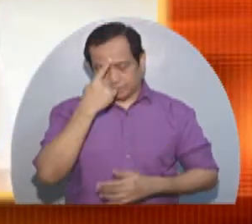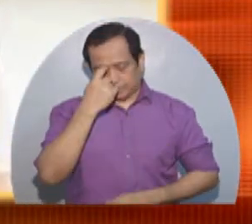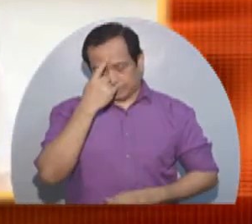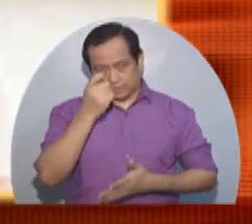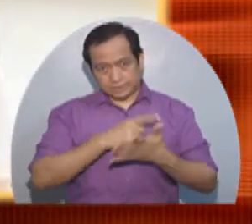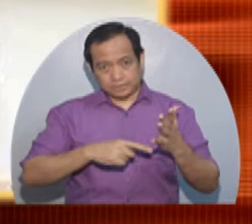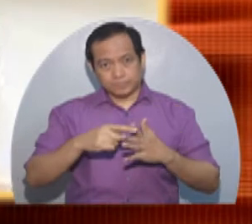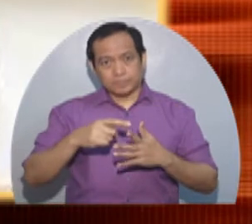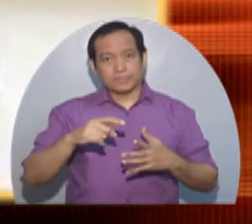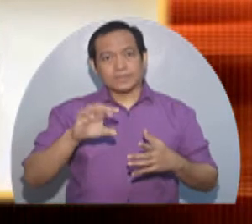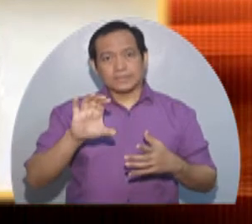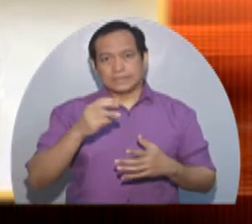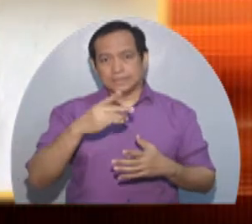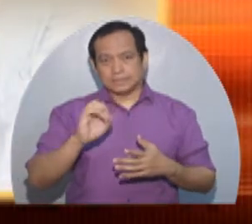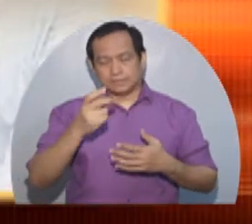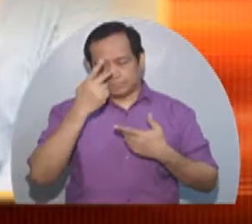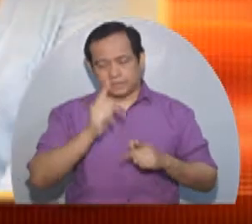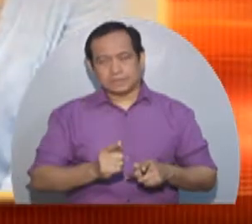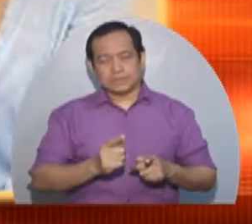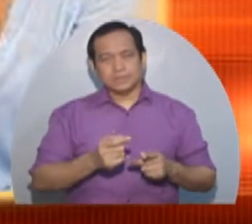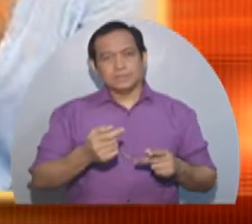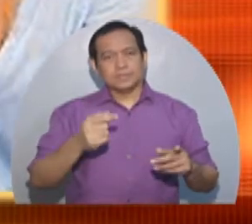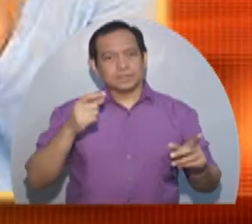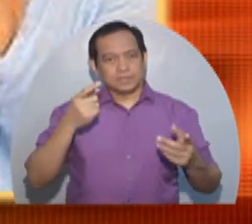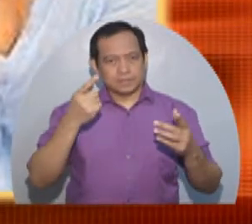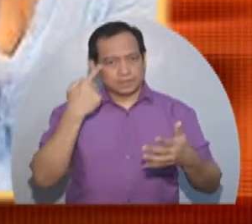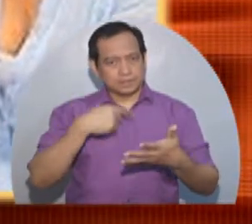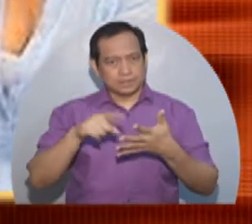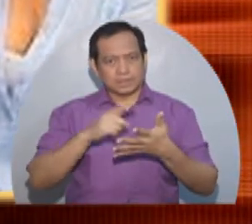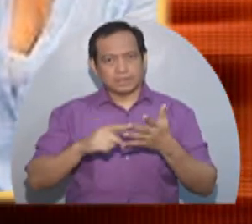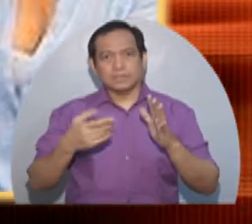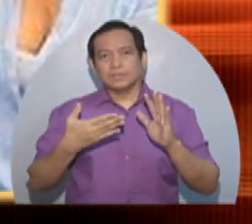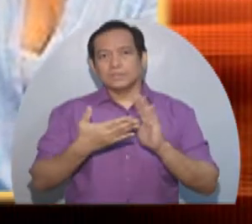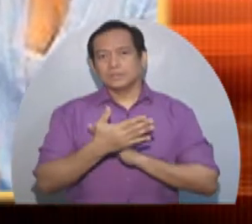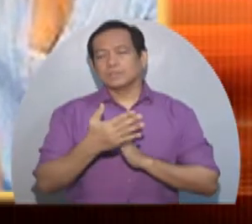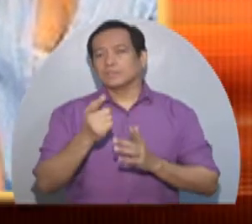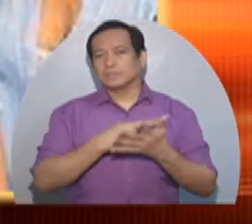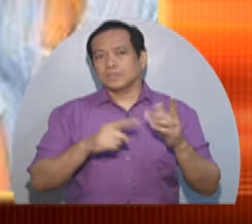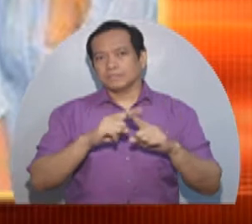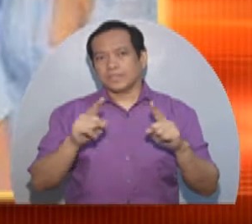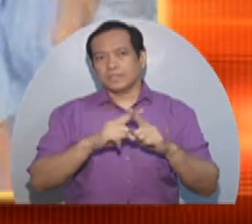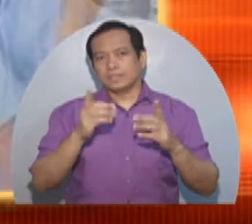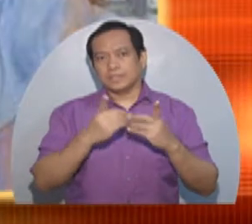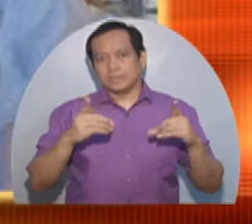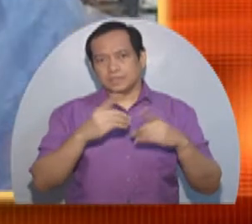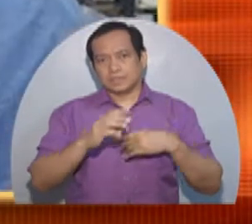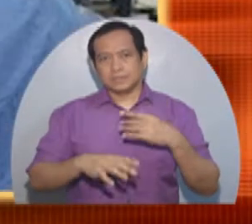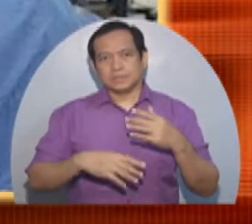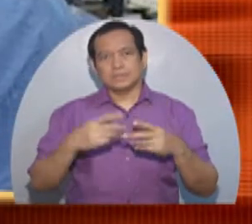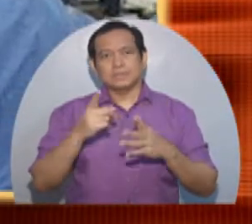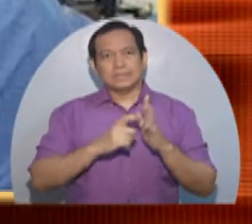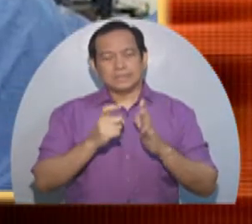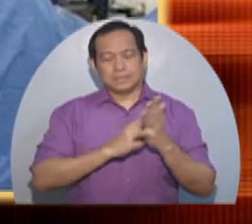doktor na may CHD ang pasyente, tinitignan nila ito sa pamamagitan ng ibang mga diagnostic procedures. Operasyon